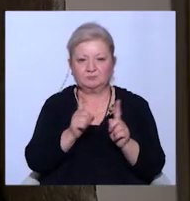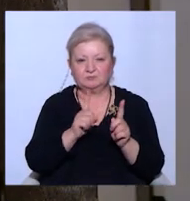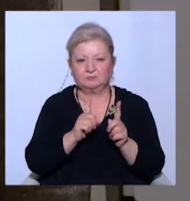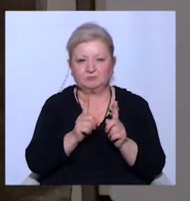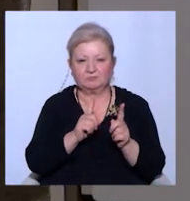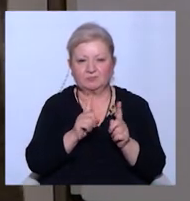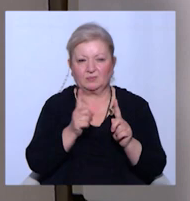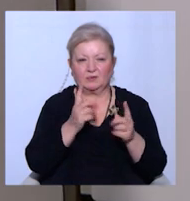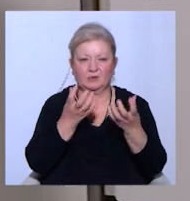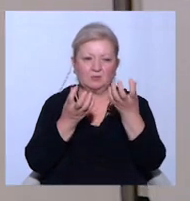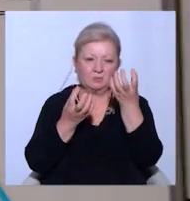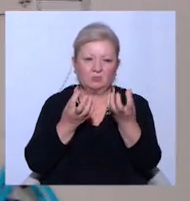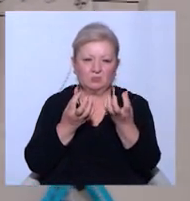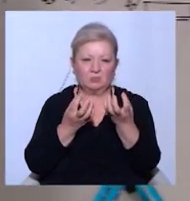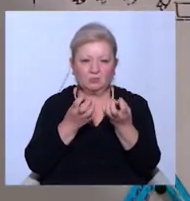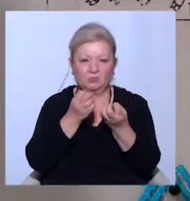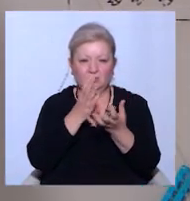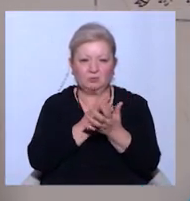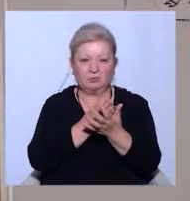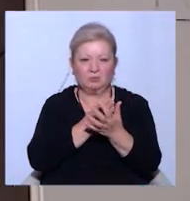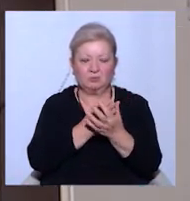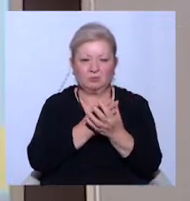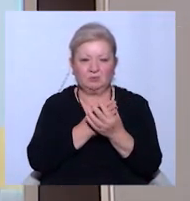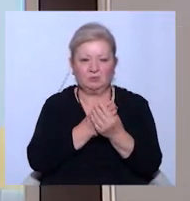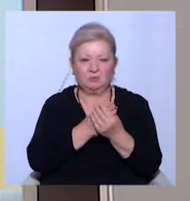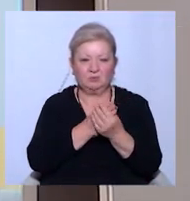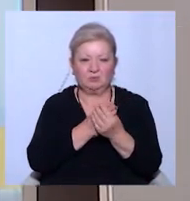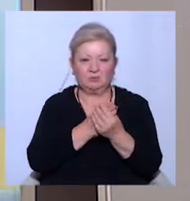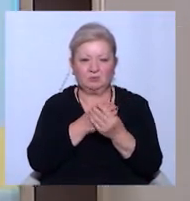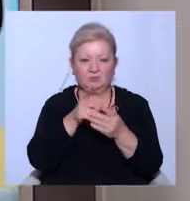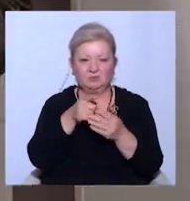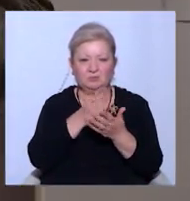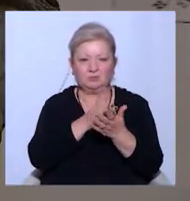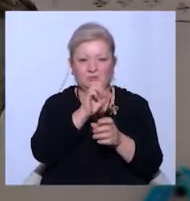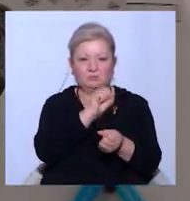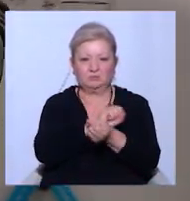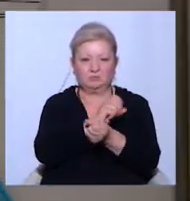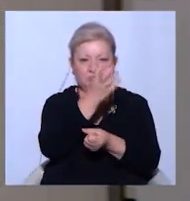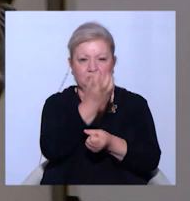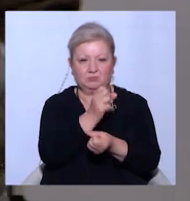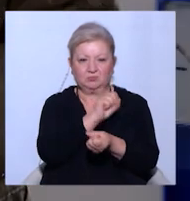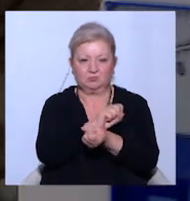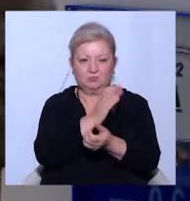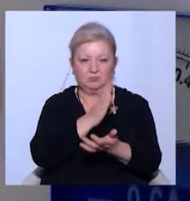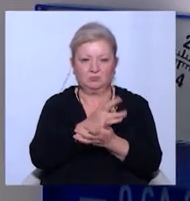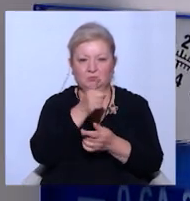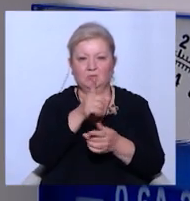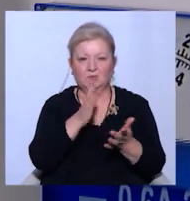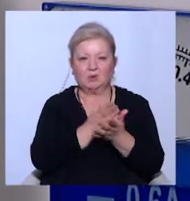მოხდება. რა მომენტშიაც ასეთი პრინციპი წარმოვიდგინოთ. რა მომენტშიაც ტყვია გამოვარდება ზარბაზნიდან, იმ